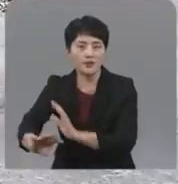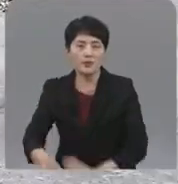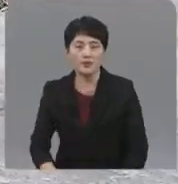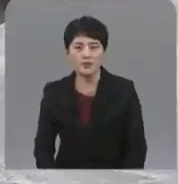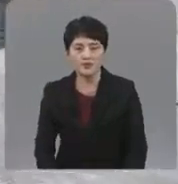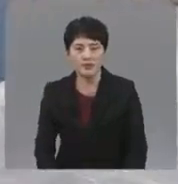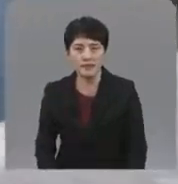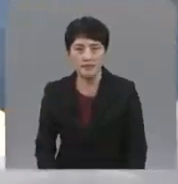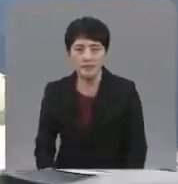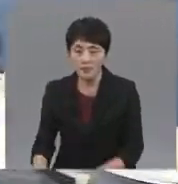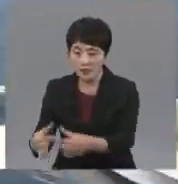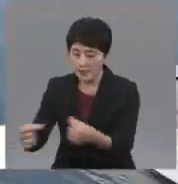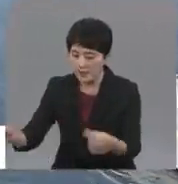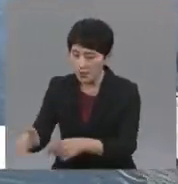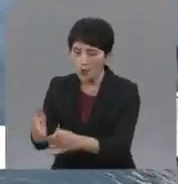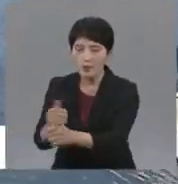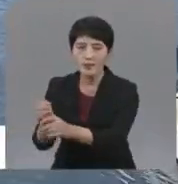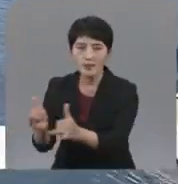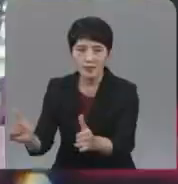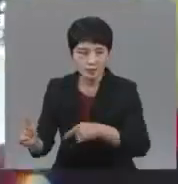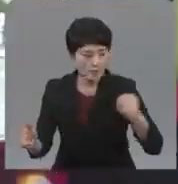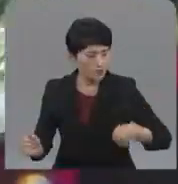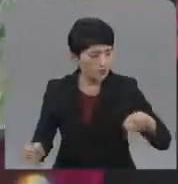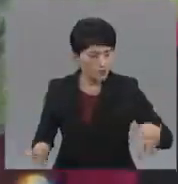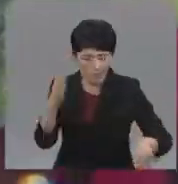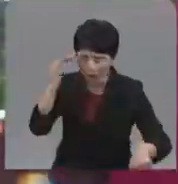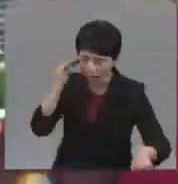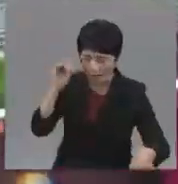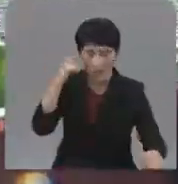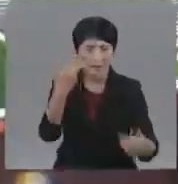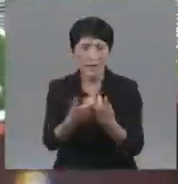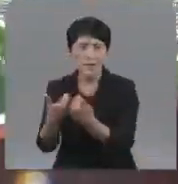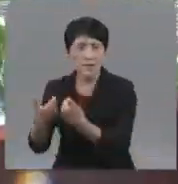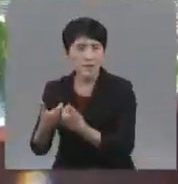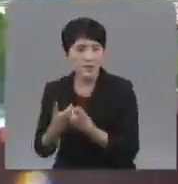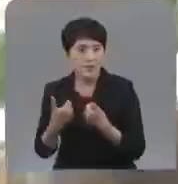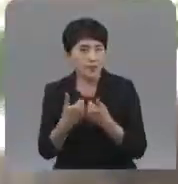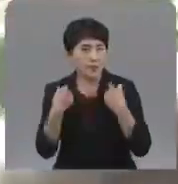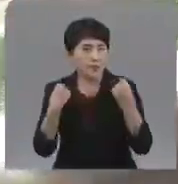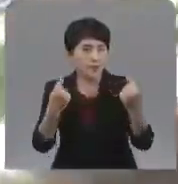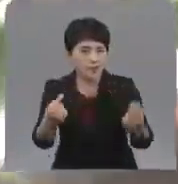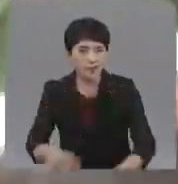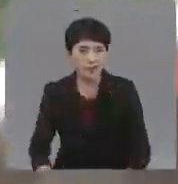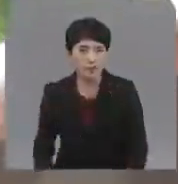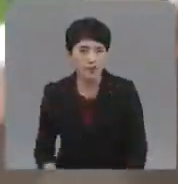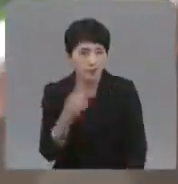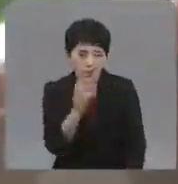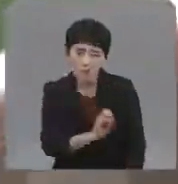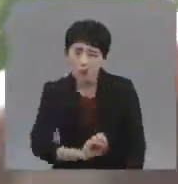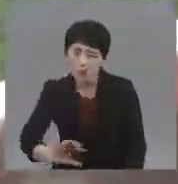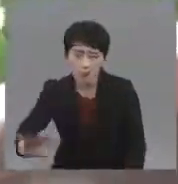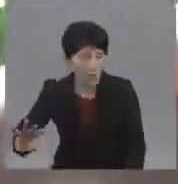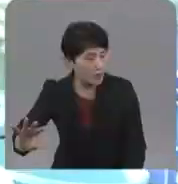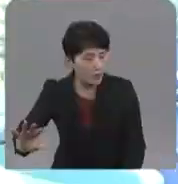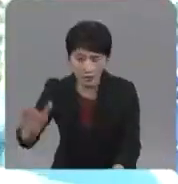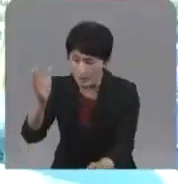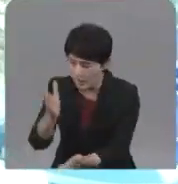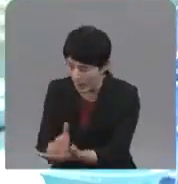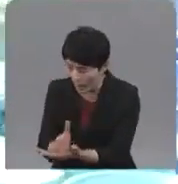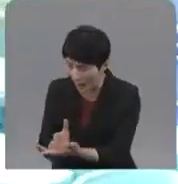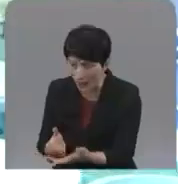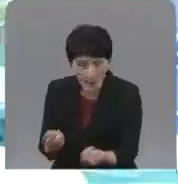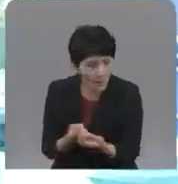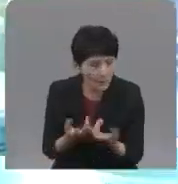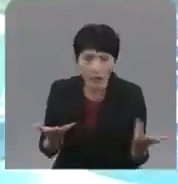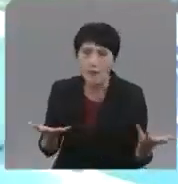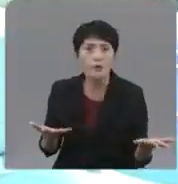précédente administration, celle de Yoshihide Suga, l'ait choisie officiellement. Pourtant, non seulement les pêcheurs